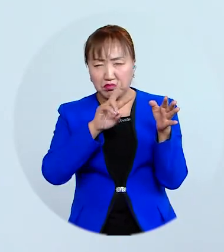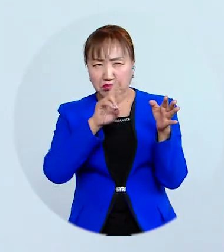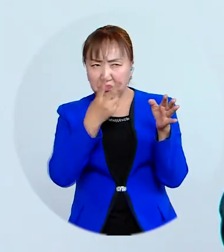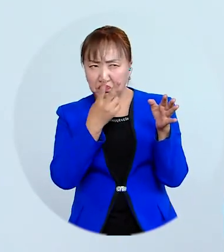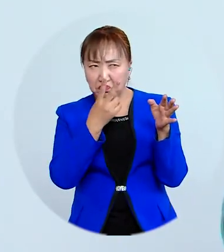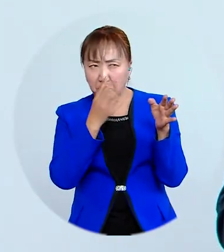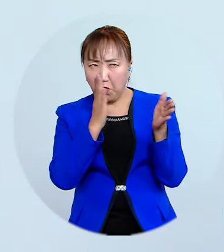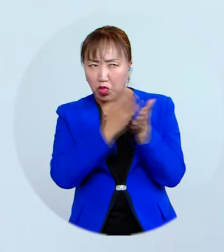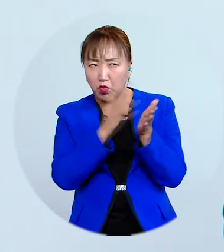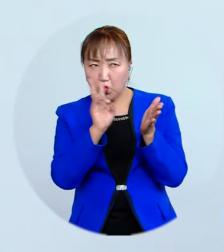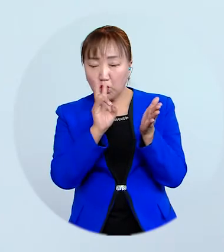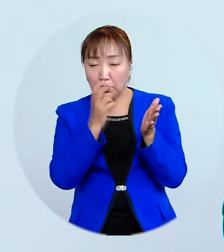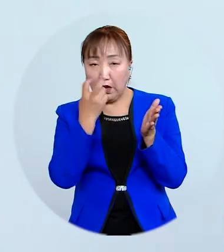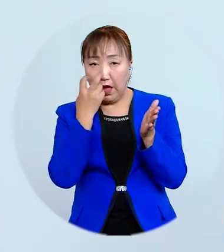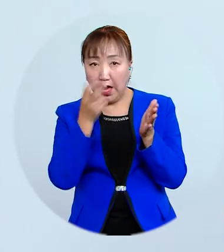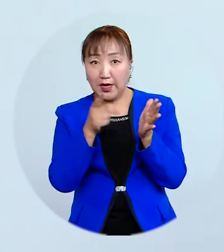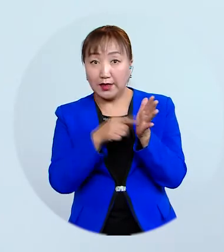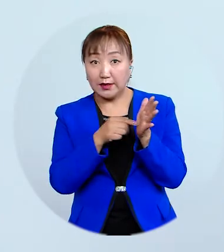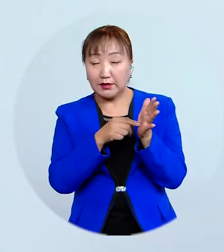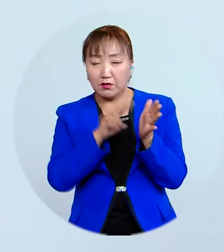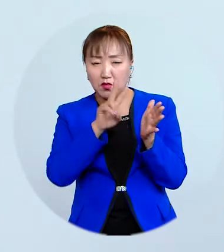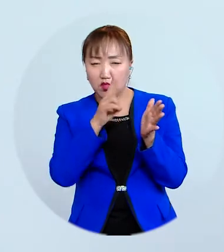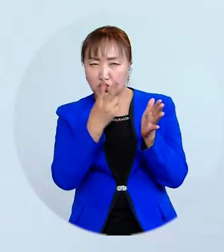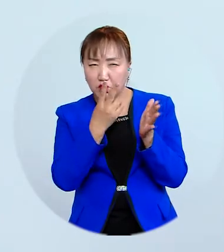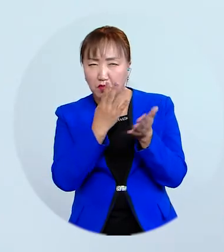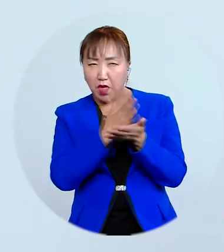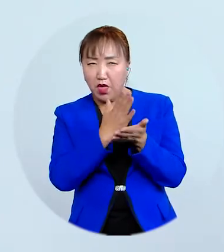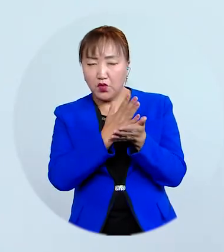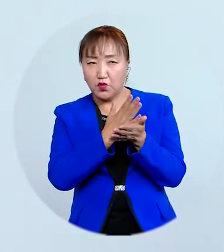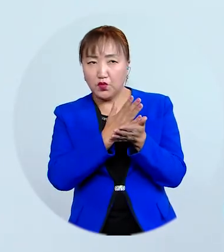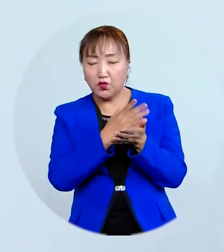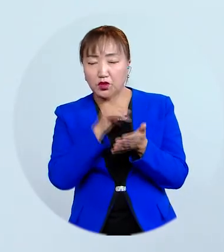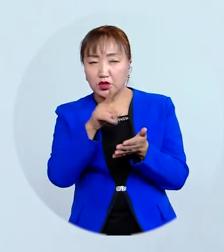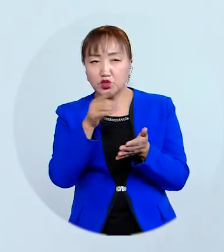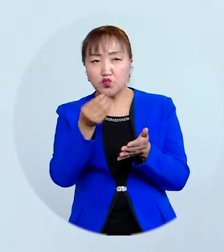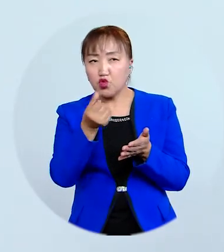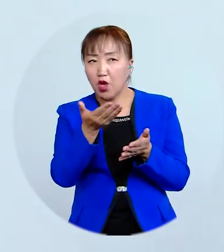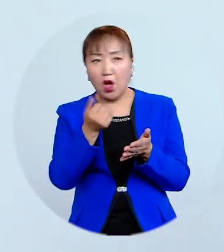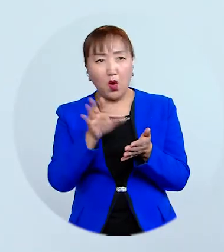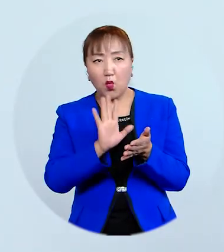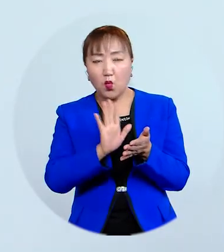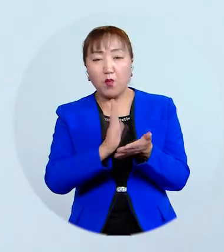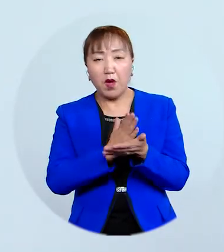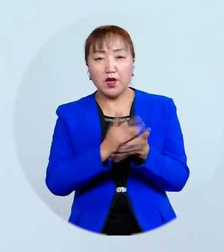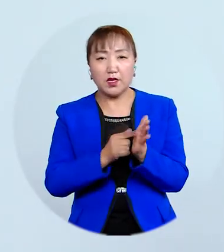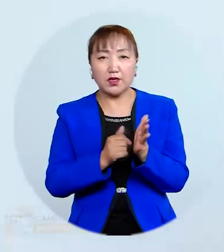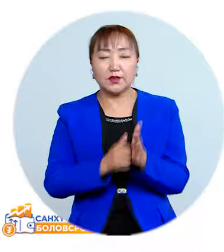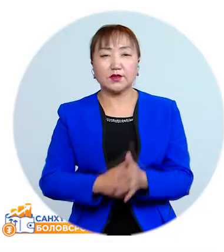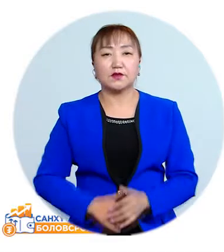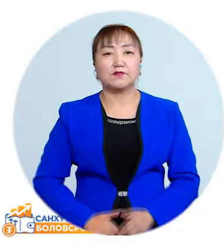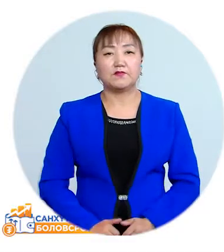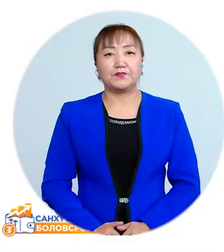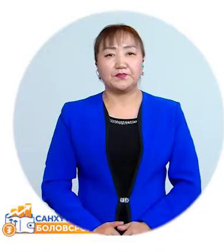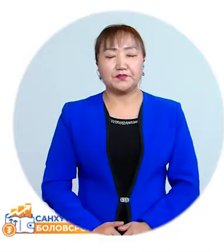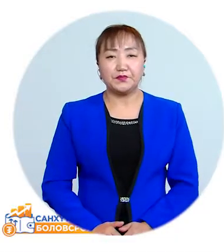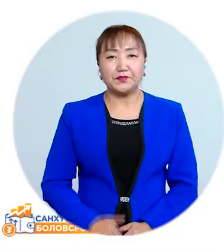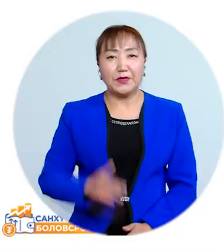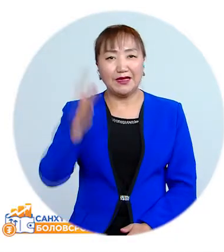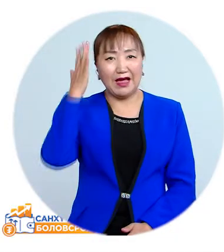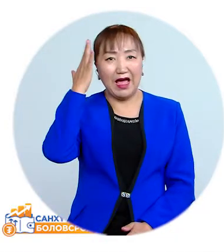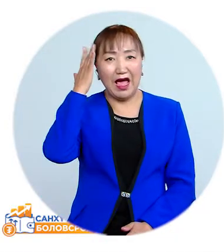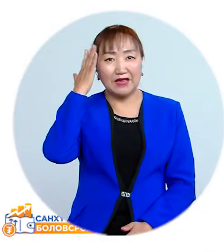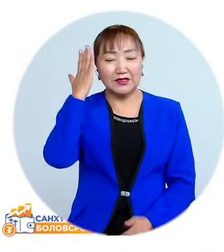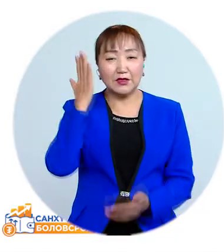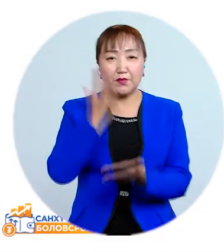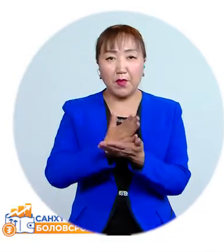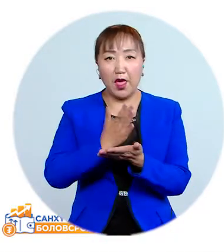болох юм бол тухайн ATM-с мөнгө авахгүй байх эсвэл одоо холбогдох байгууллагад нь мэдэгжих нь чухал юм байна. За хэлийн чандад байгаа